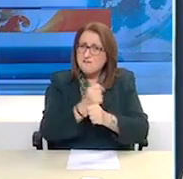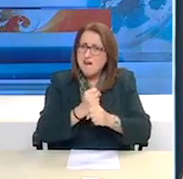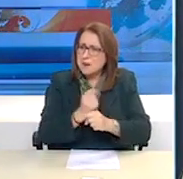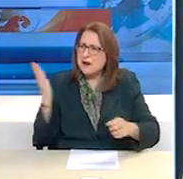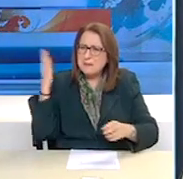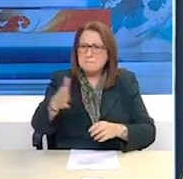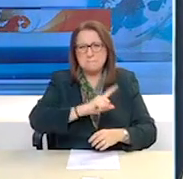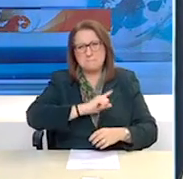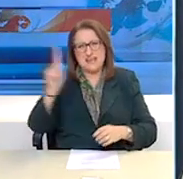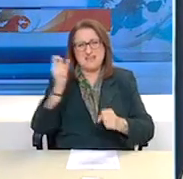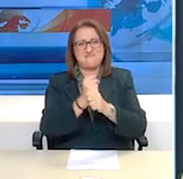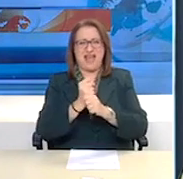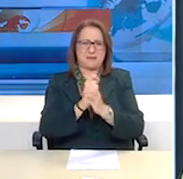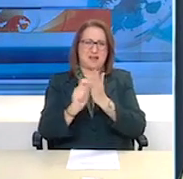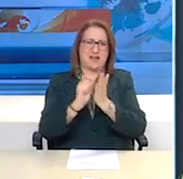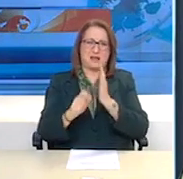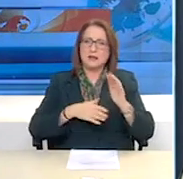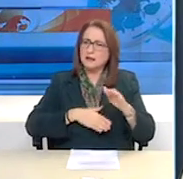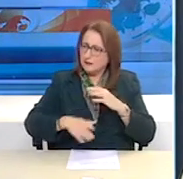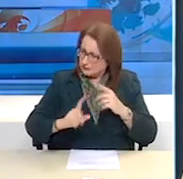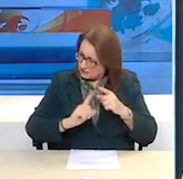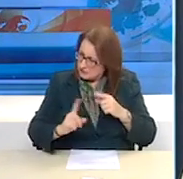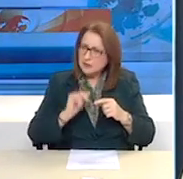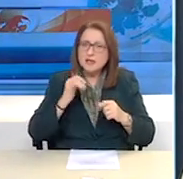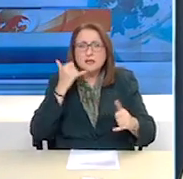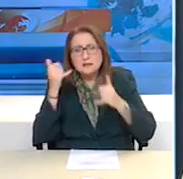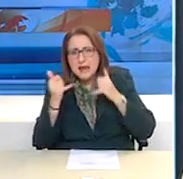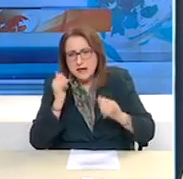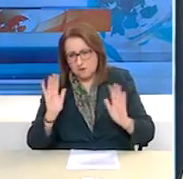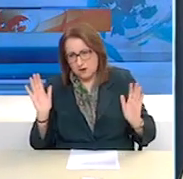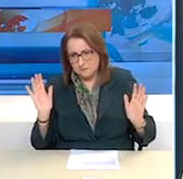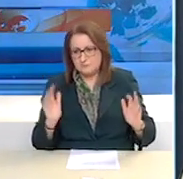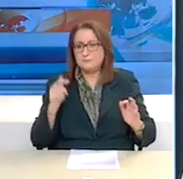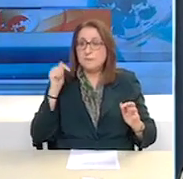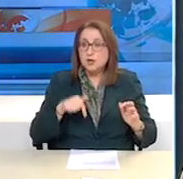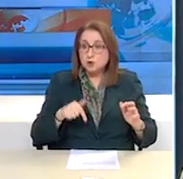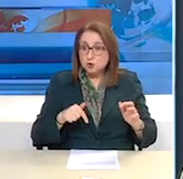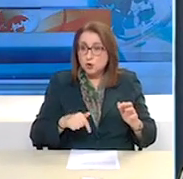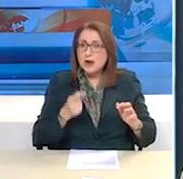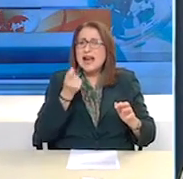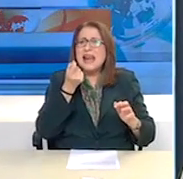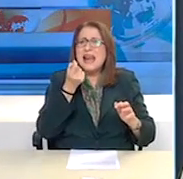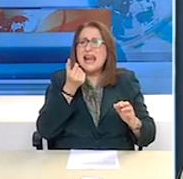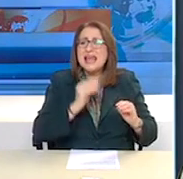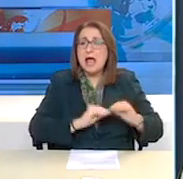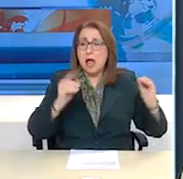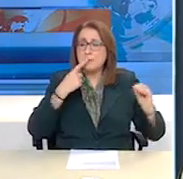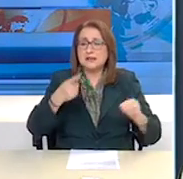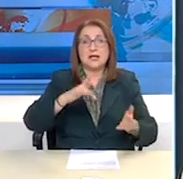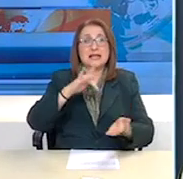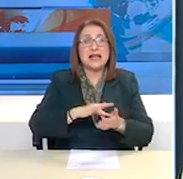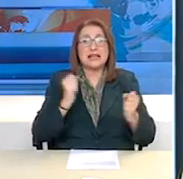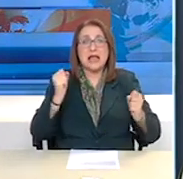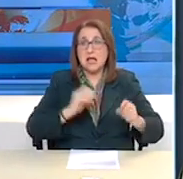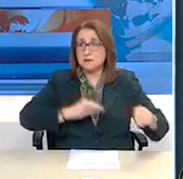αναφέρεται ερώτηση μετακινήσεις προσωπικού, υπάρχουν ελάχιστες μετακινήσεις αυτή τη στιγμή από την πρωτοβάθμια στη δευτεροβάθμια, στα νοσοκομεία.